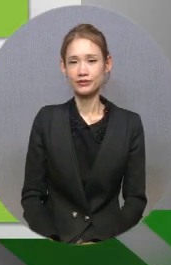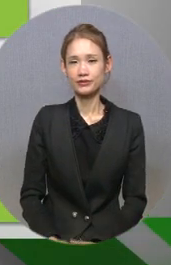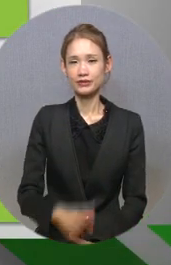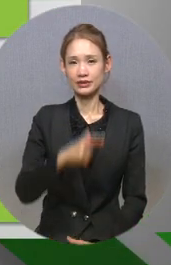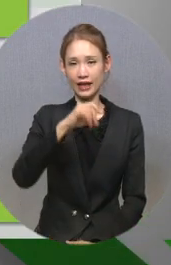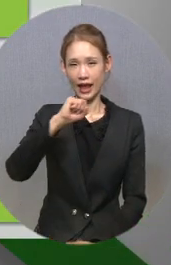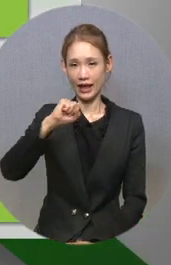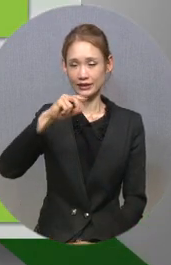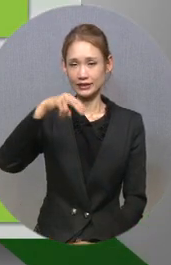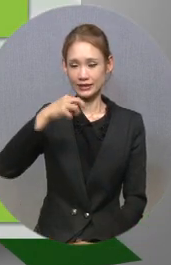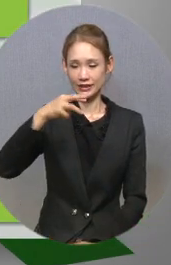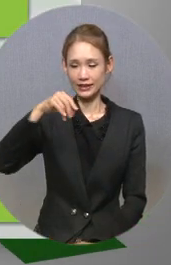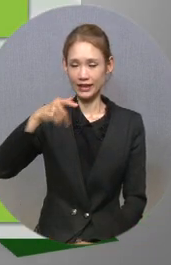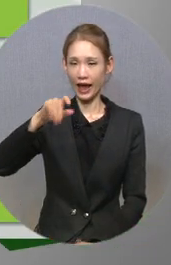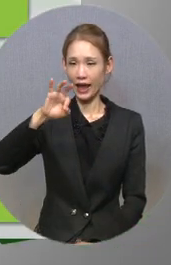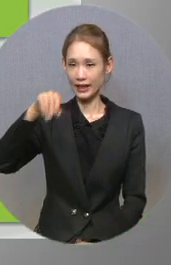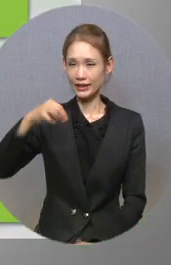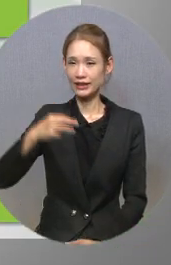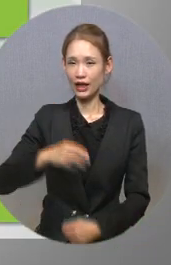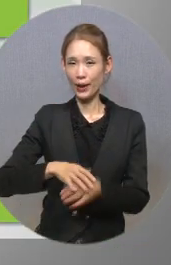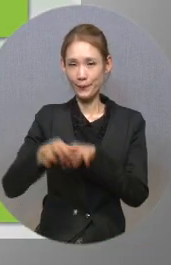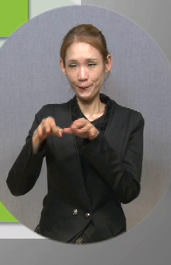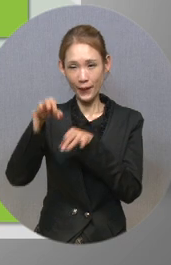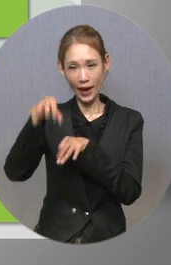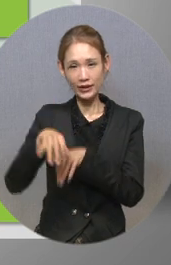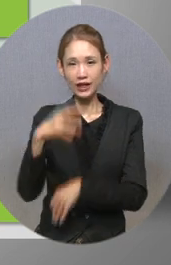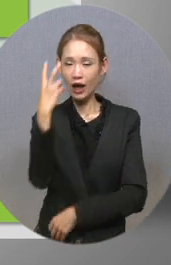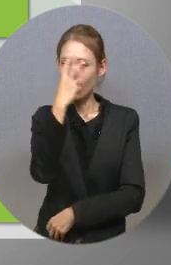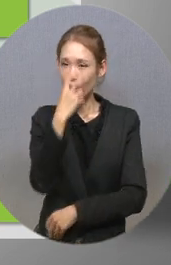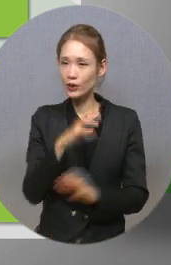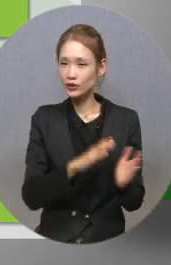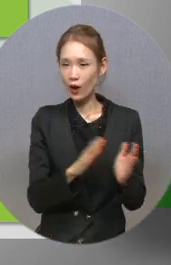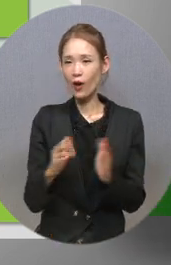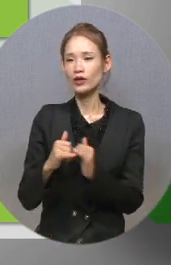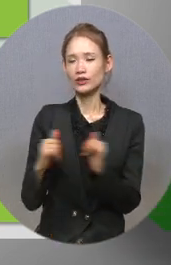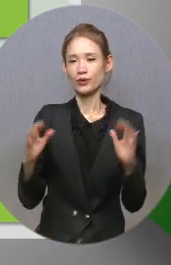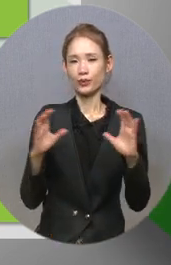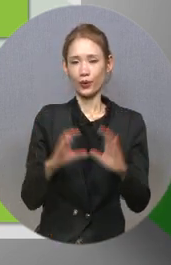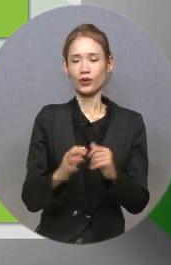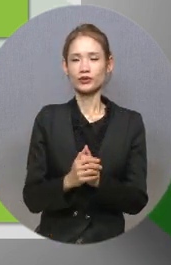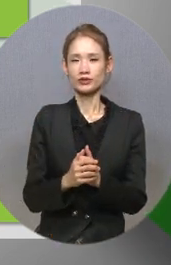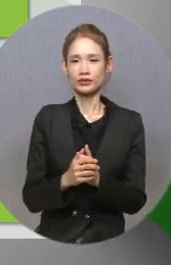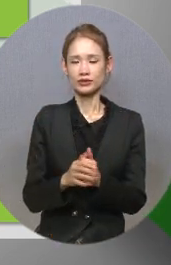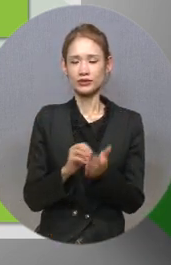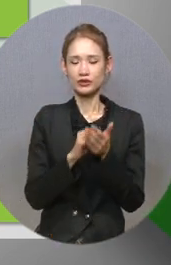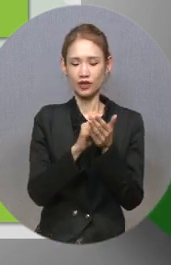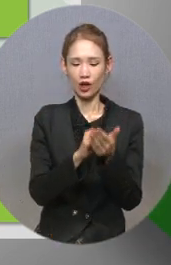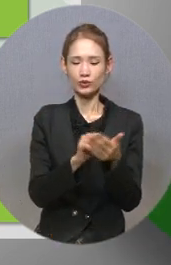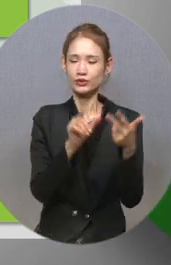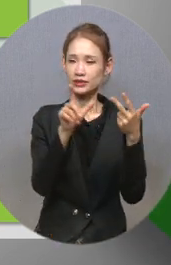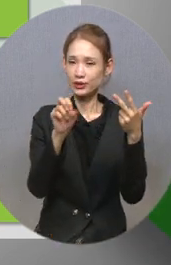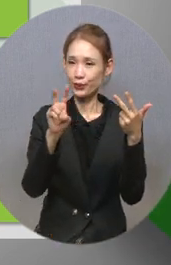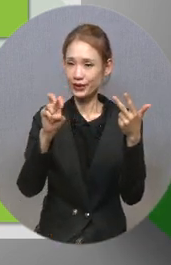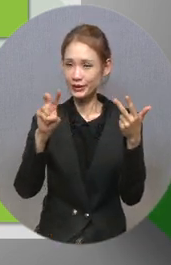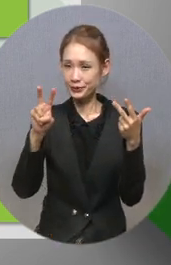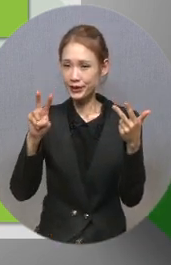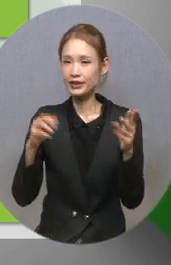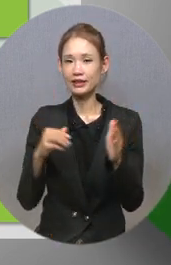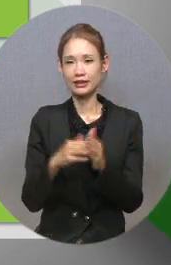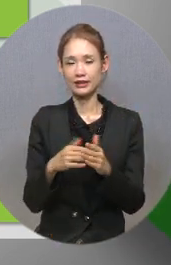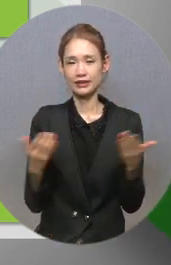주식회사 GS리테일에서 매장 정리원을 모집합니다. 접수 마감일은 7월 22일까지며